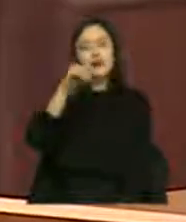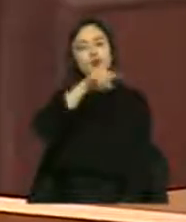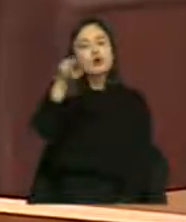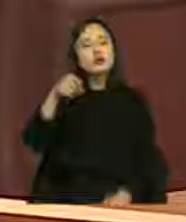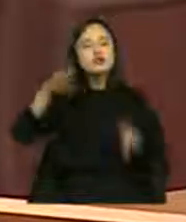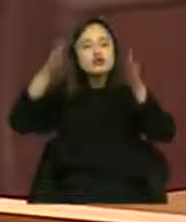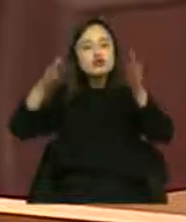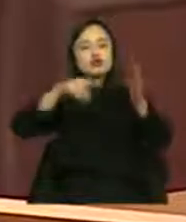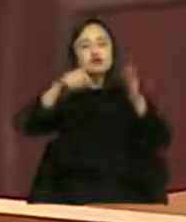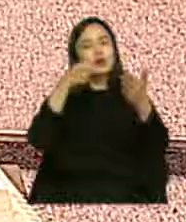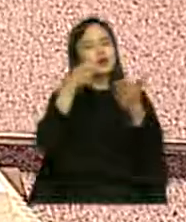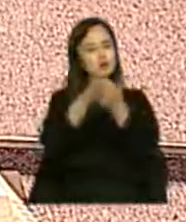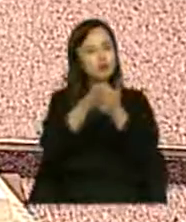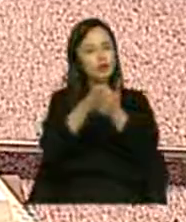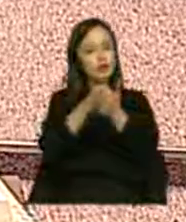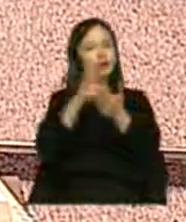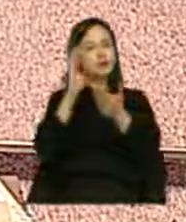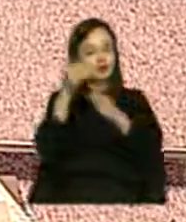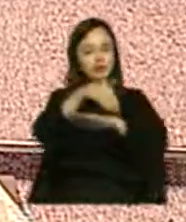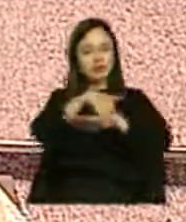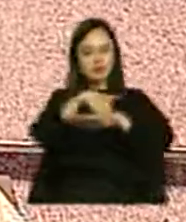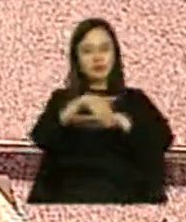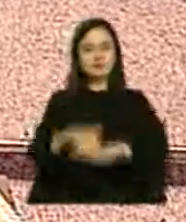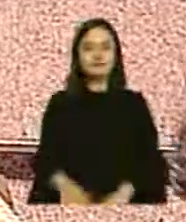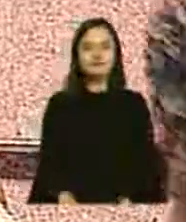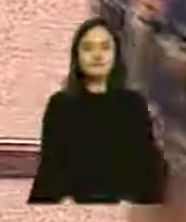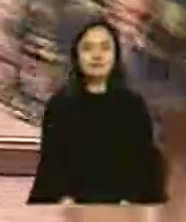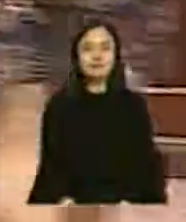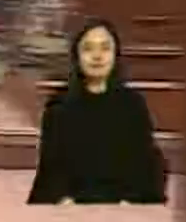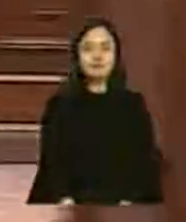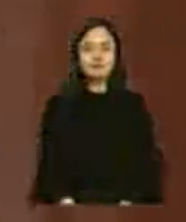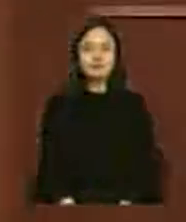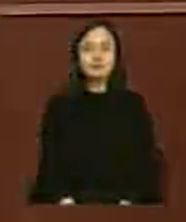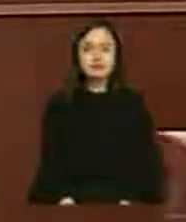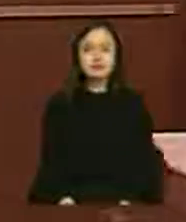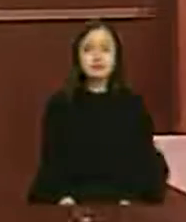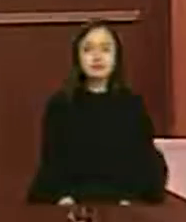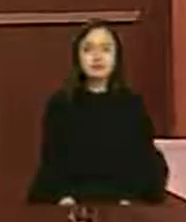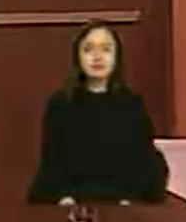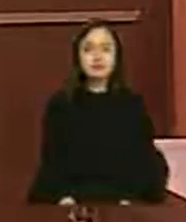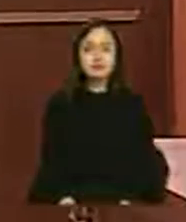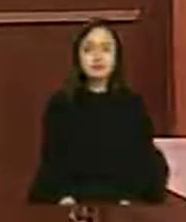동결되거나 인하될 가능성도 적지 않습니다. 딜라이브 설경기 케이블TV 조성엽입니다.